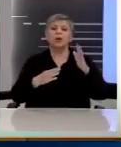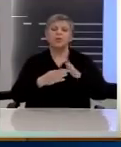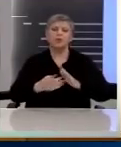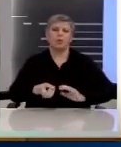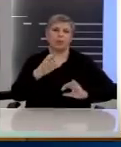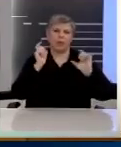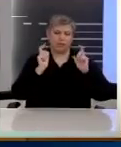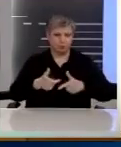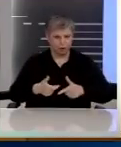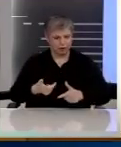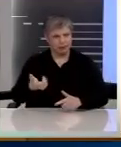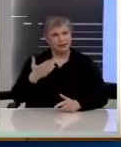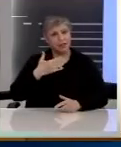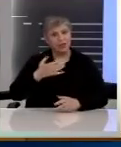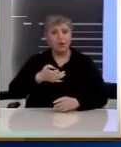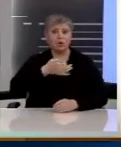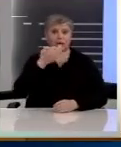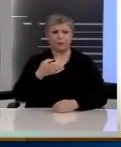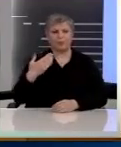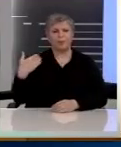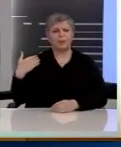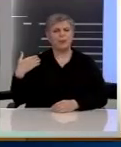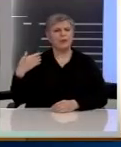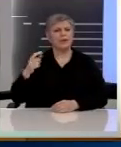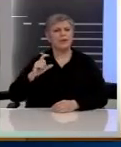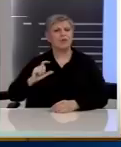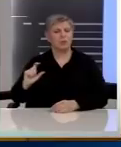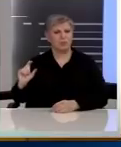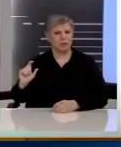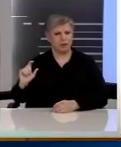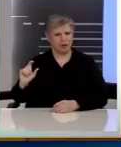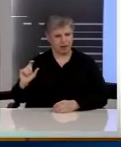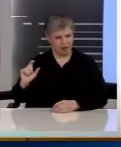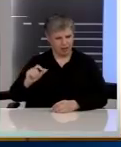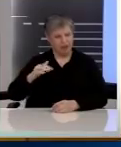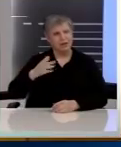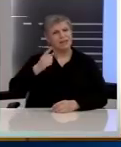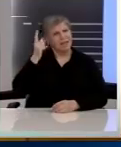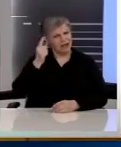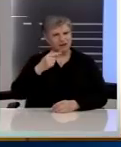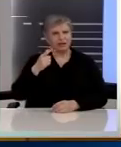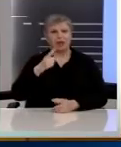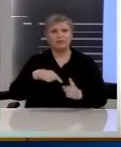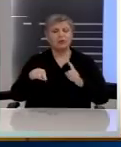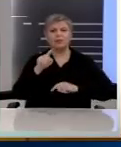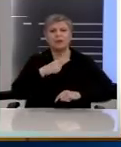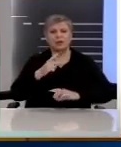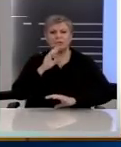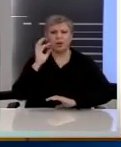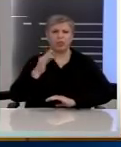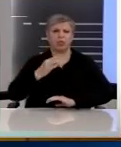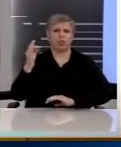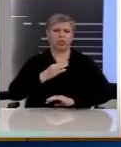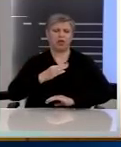Πριν από μία εβδομάδα, για να καταλάβετε ποιοι είναι από πίσω από την επίθεση και πώς λειτουργούν αυτοί οι